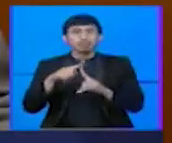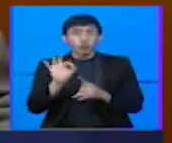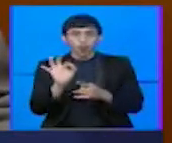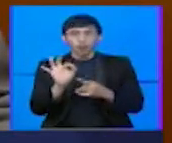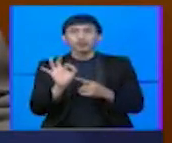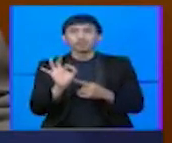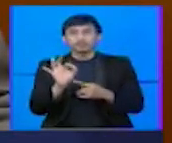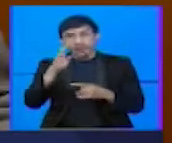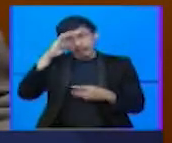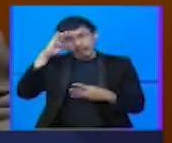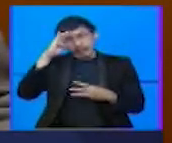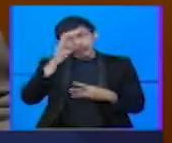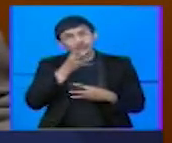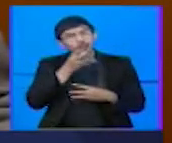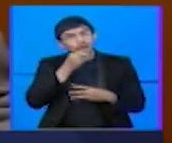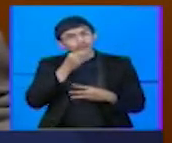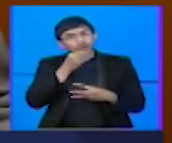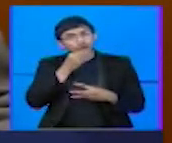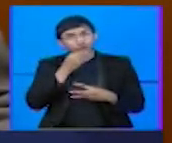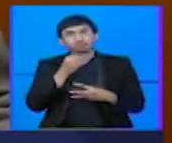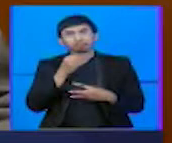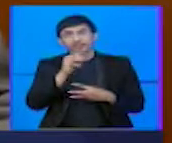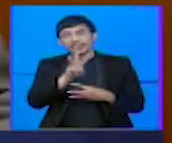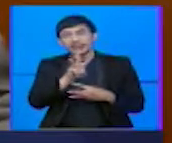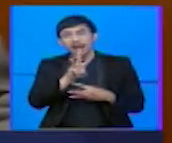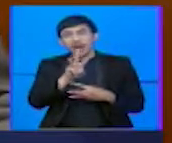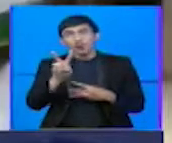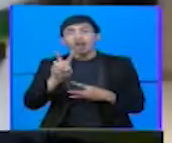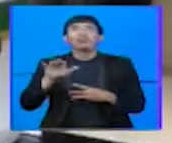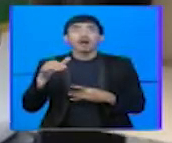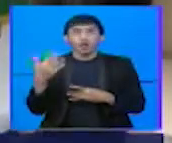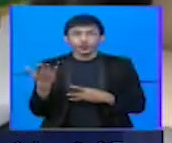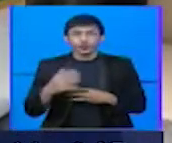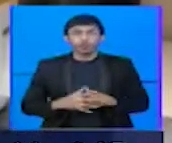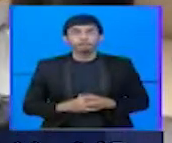laki-laki berumur 32 tahun.